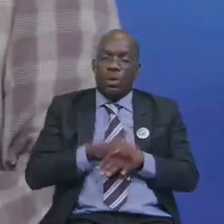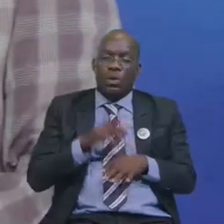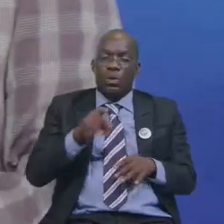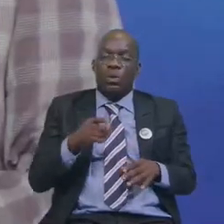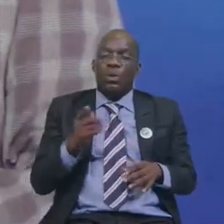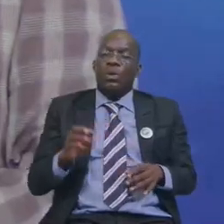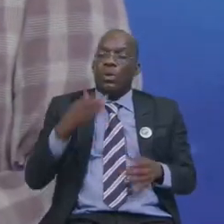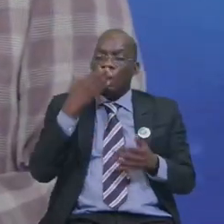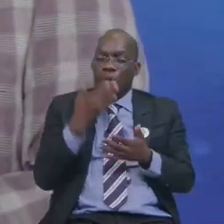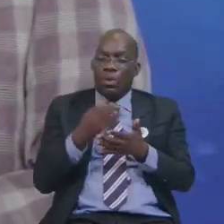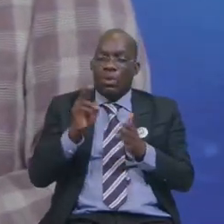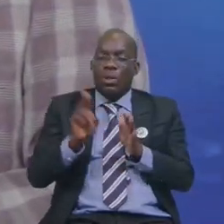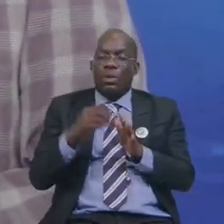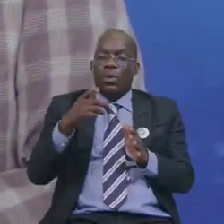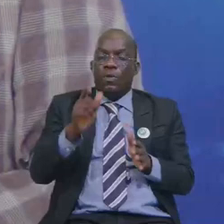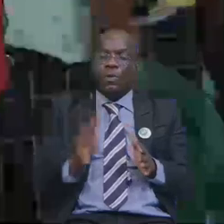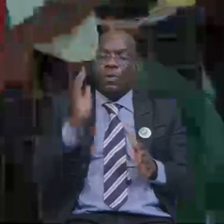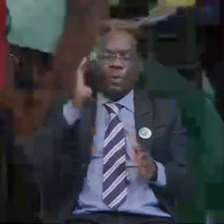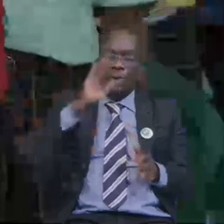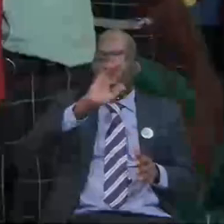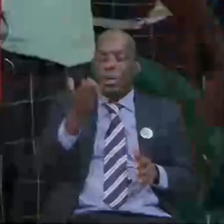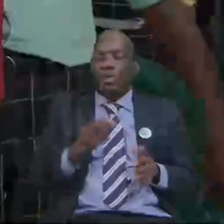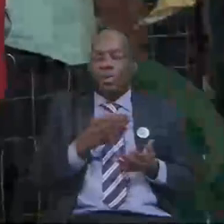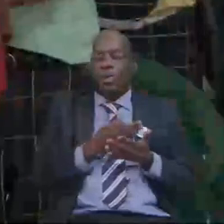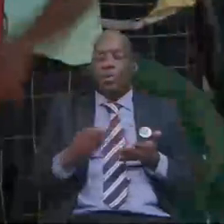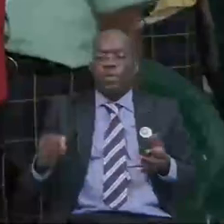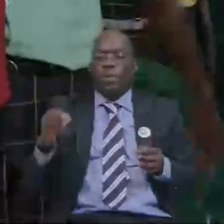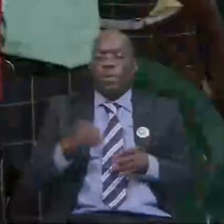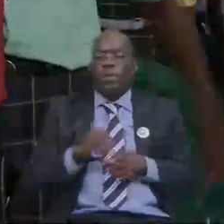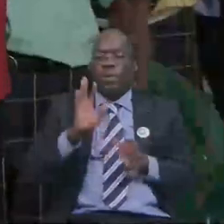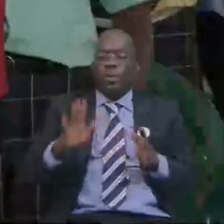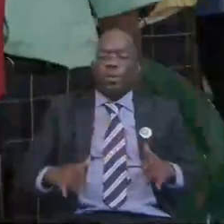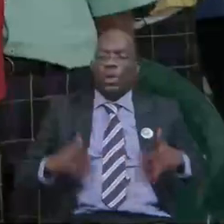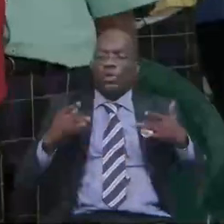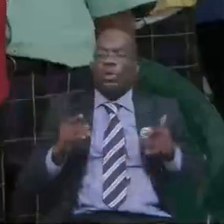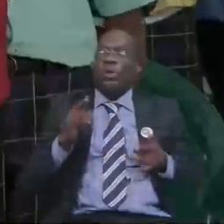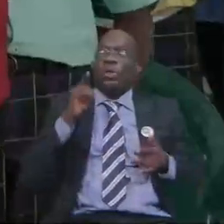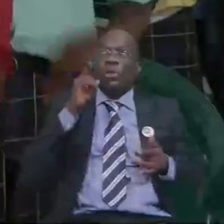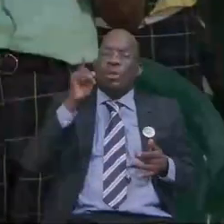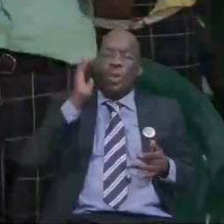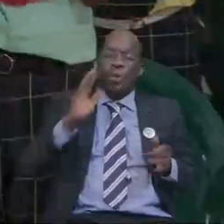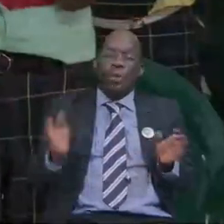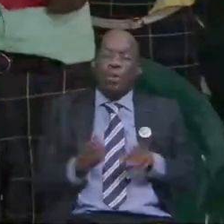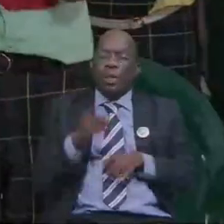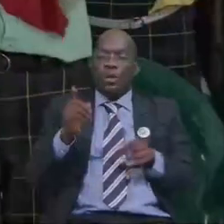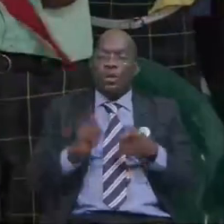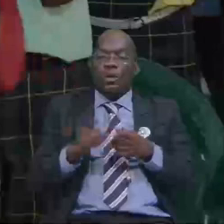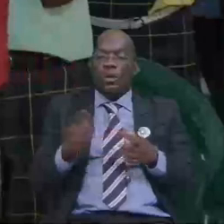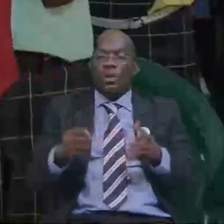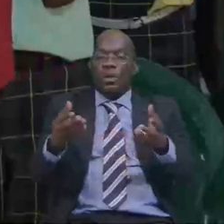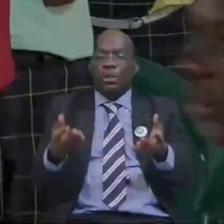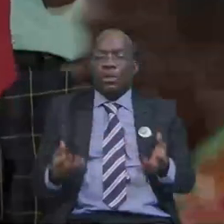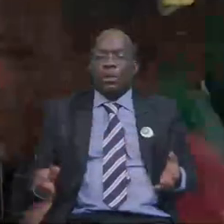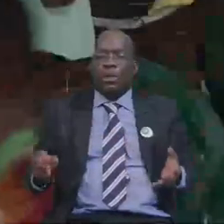la bonté dans votre vie et vous amènera à la destination désirée